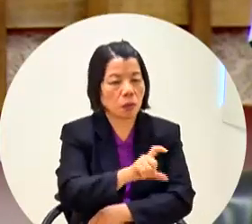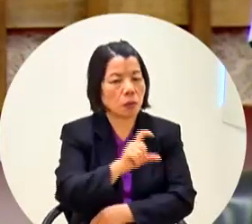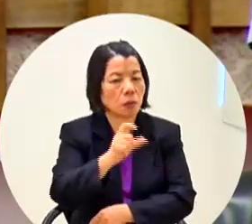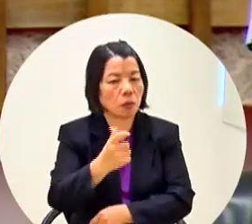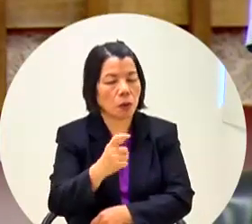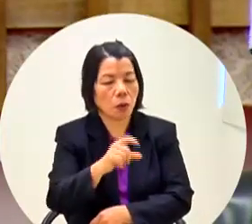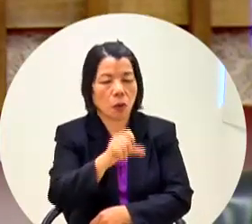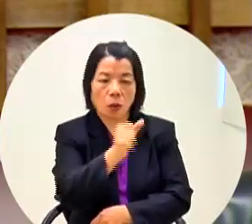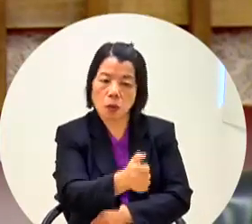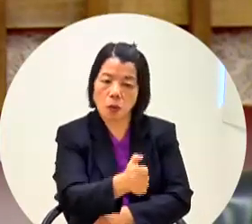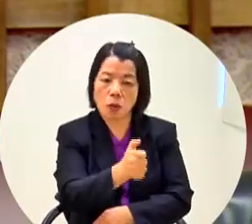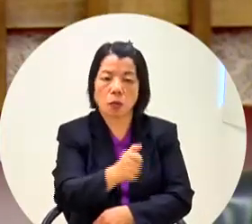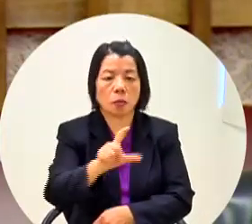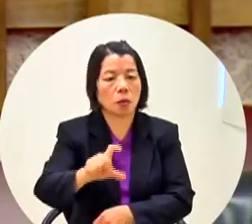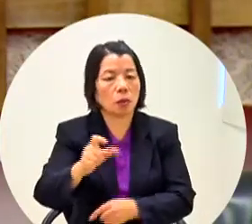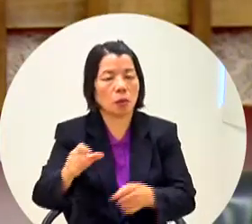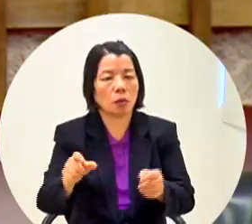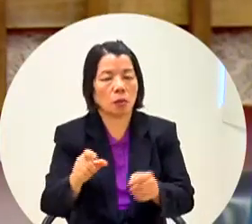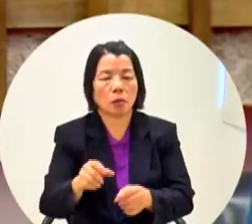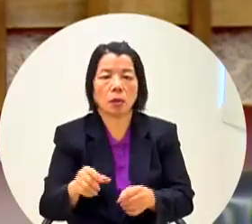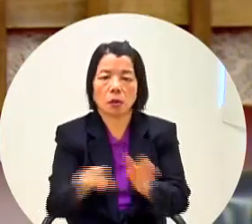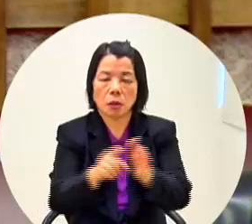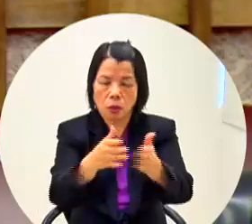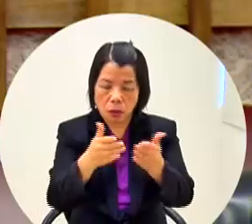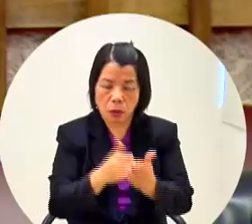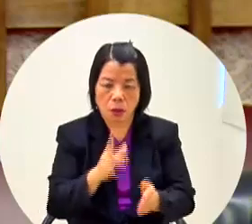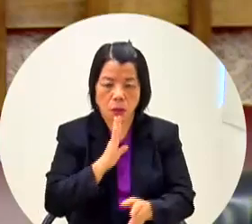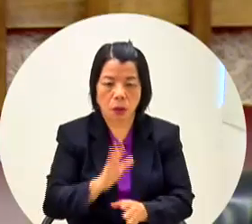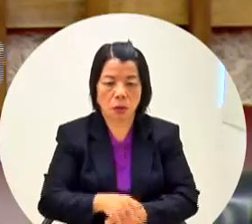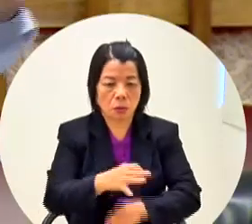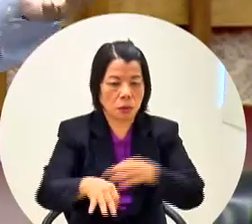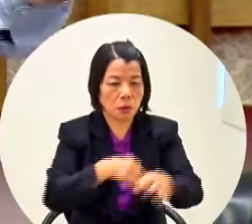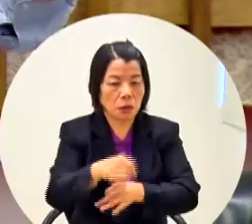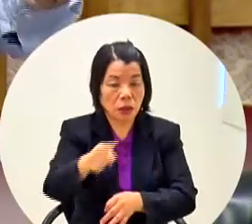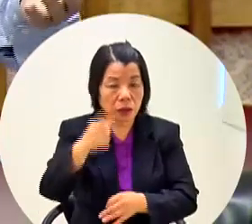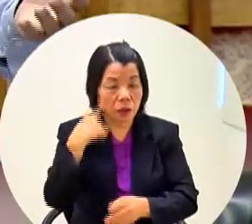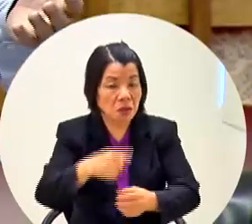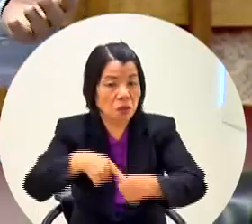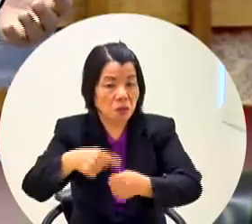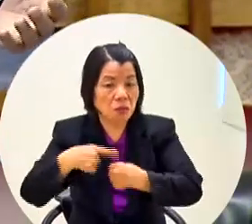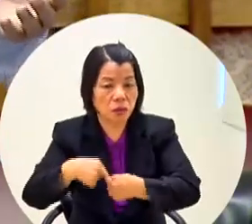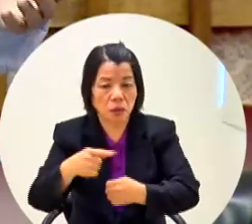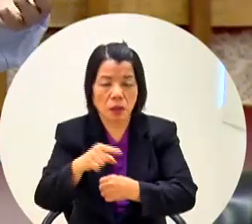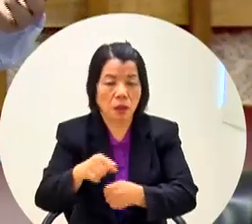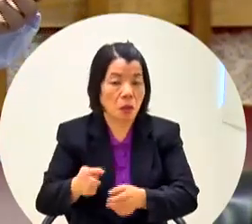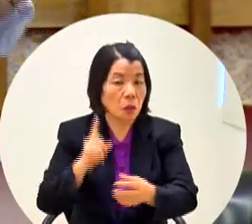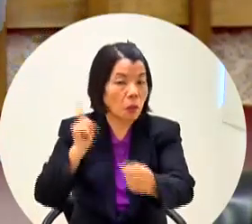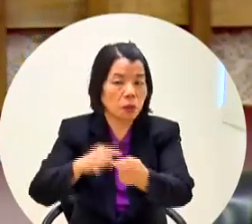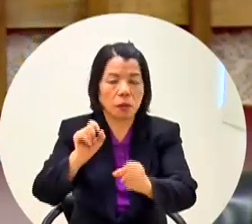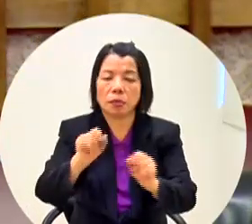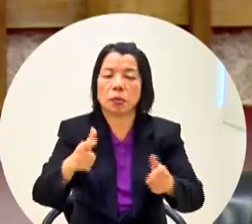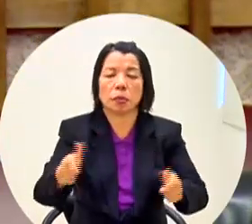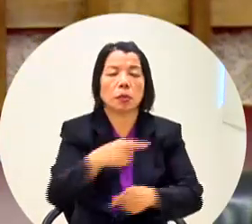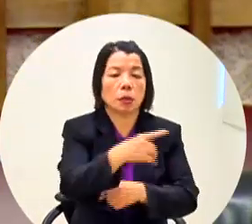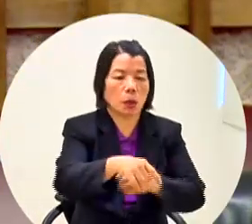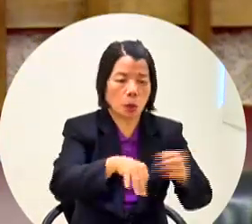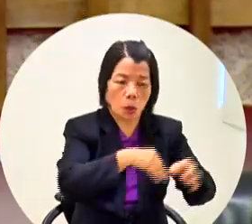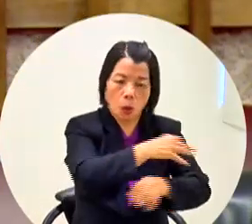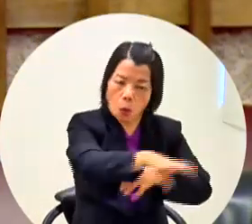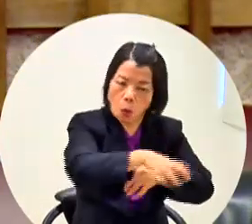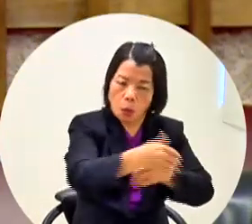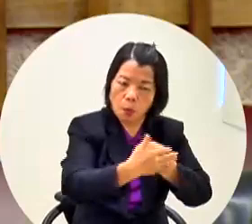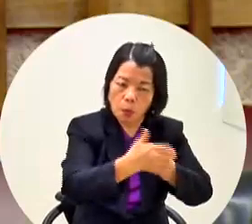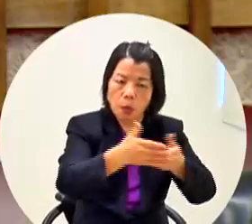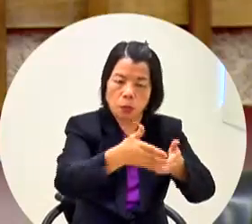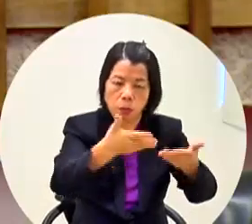身是一个政治性的一个思考，多于经济的思考。当然经济我们希望有很多的产业发展，但这个部分哦，请